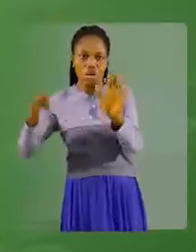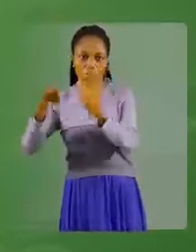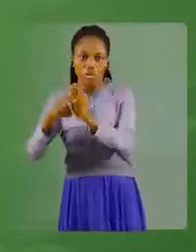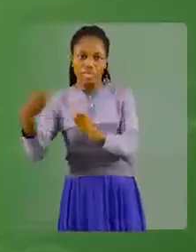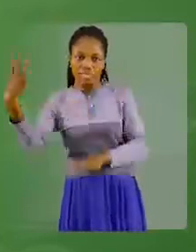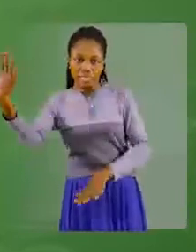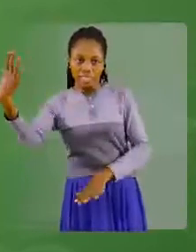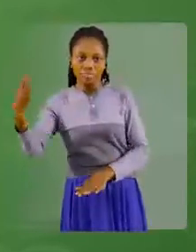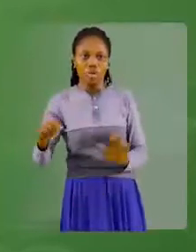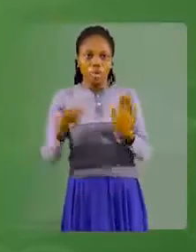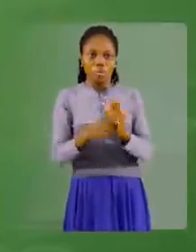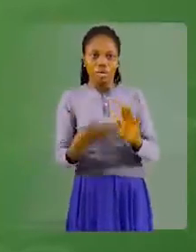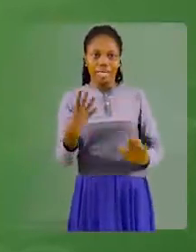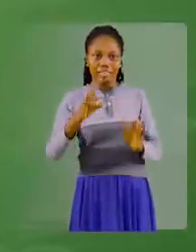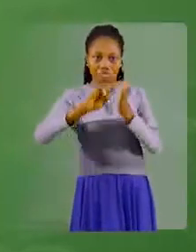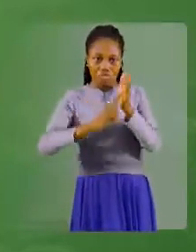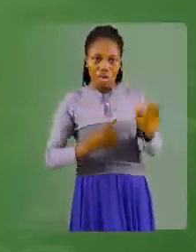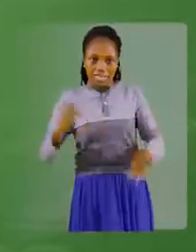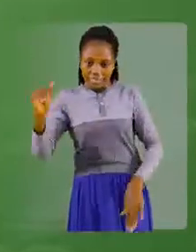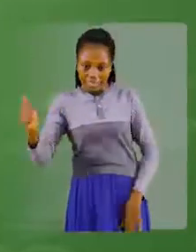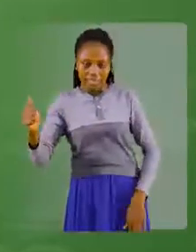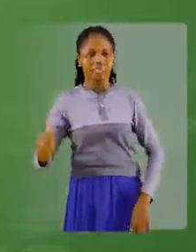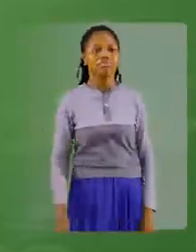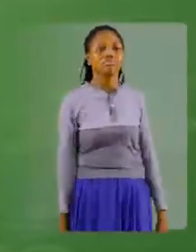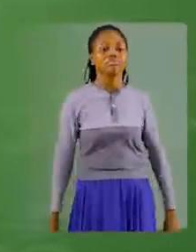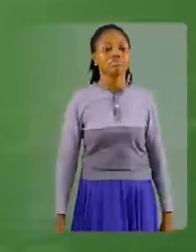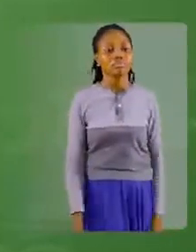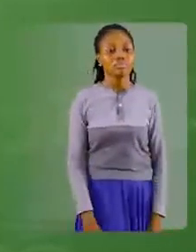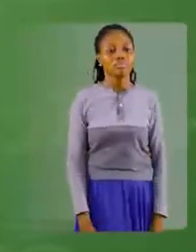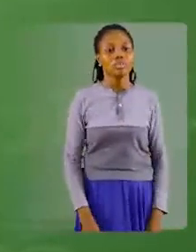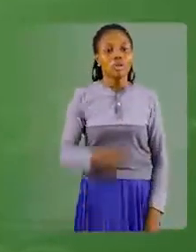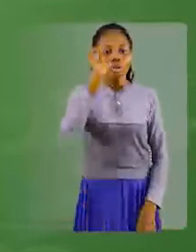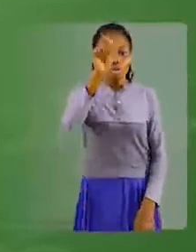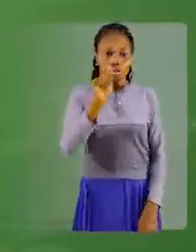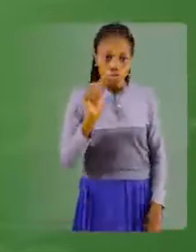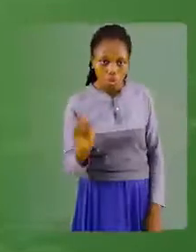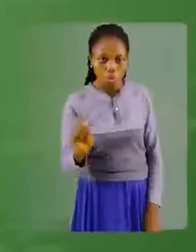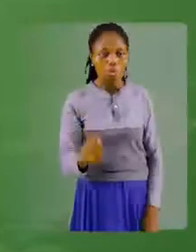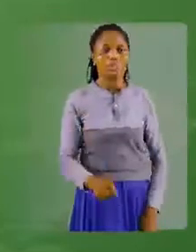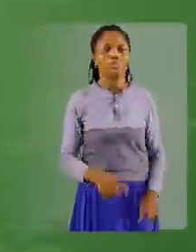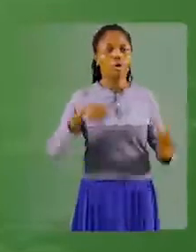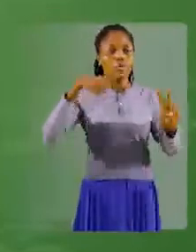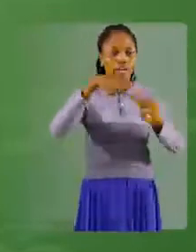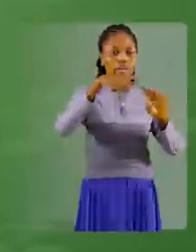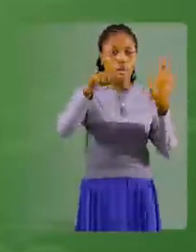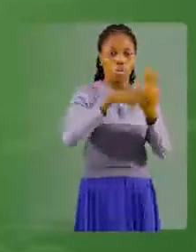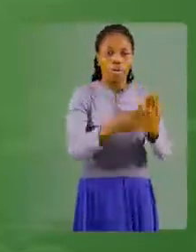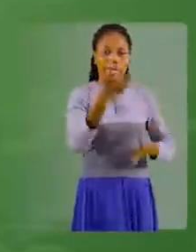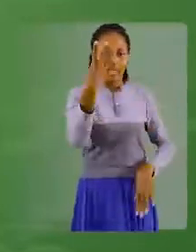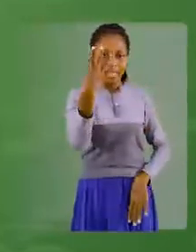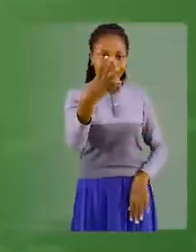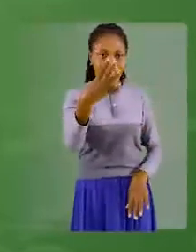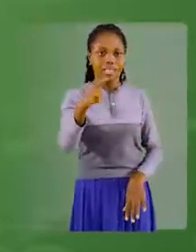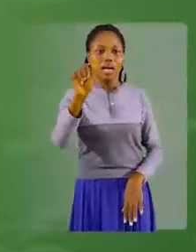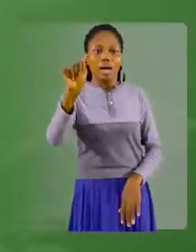-5, -4 fois 10. Donc, le vecteur -4